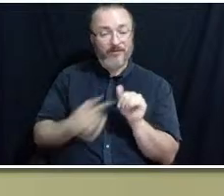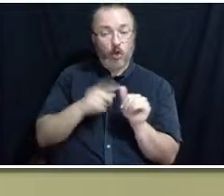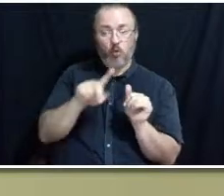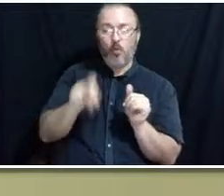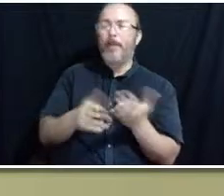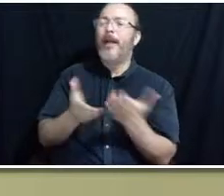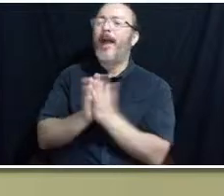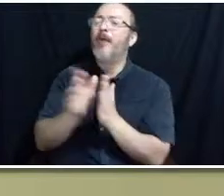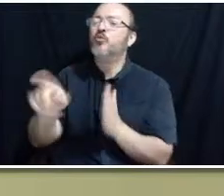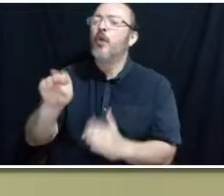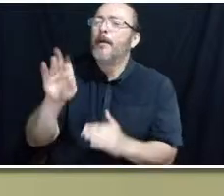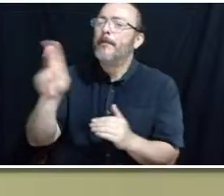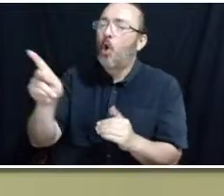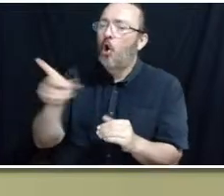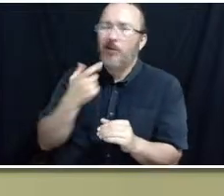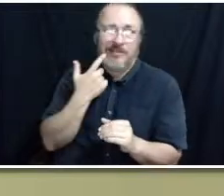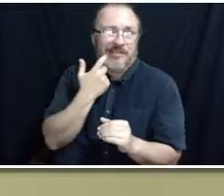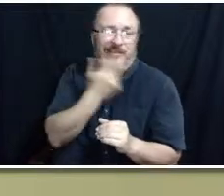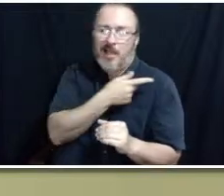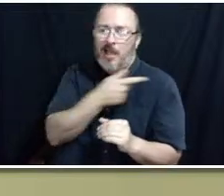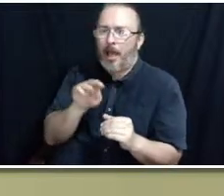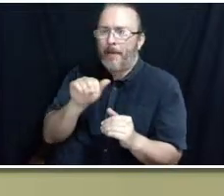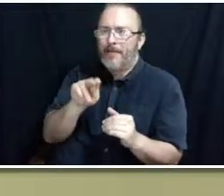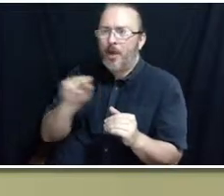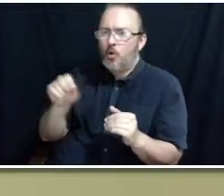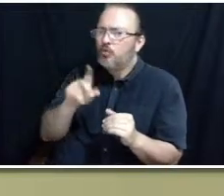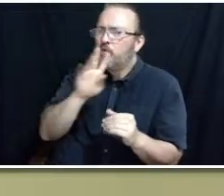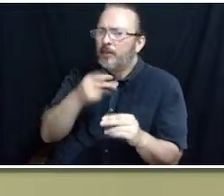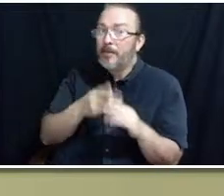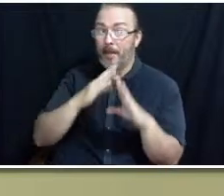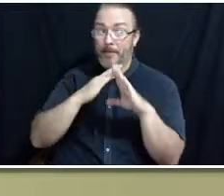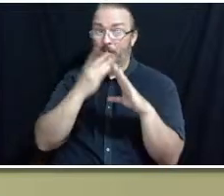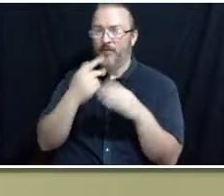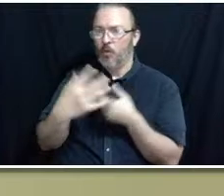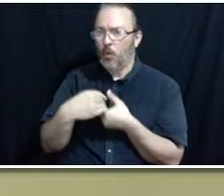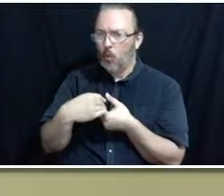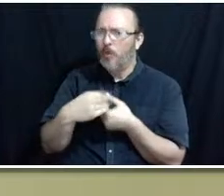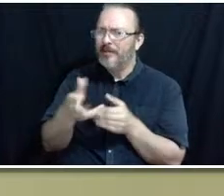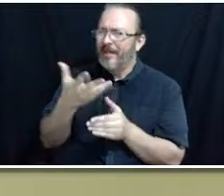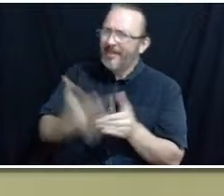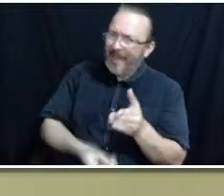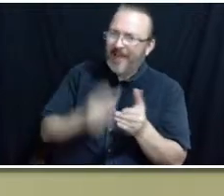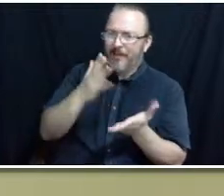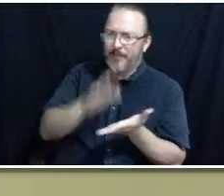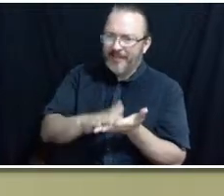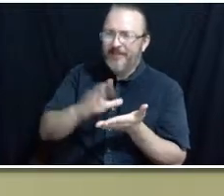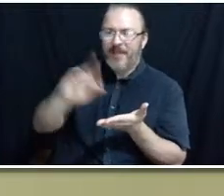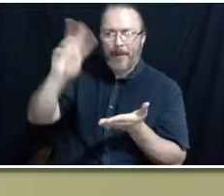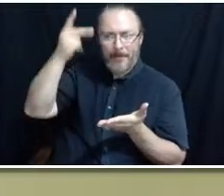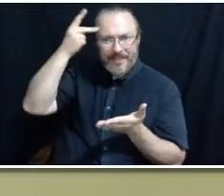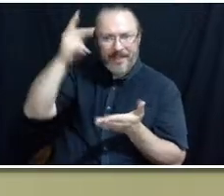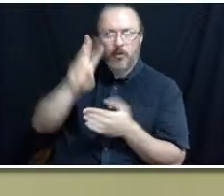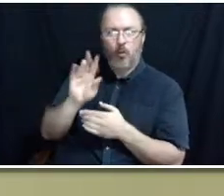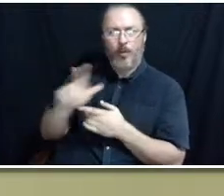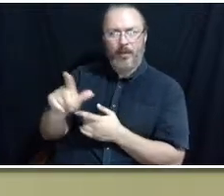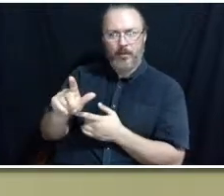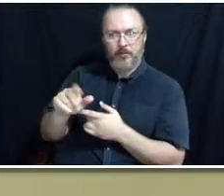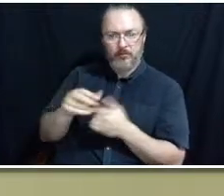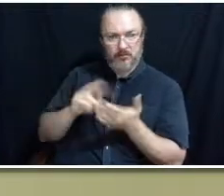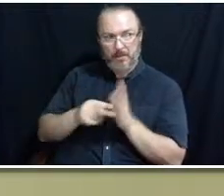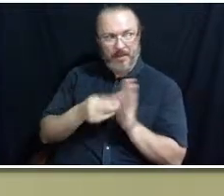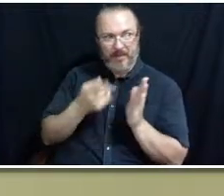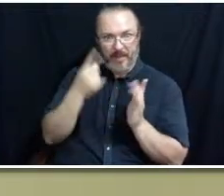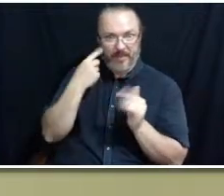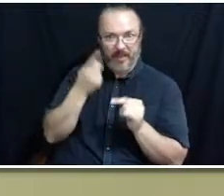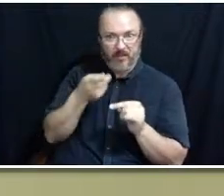vos réponses. Première question, Manos vient de nous dire qu'un obstacle clé pour l'inclusion de l'éducation, c'est l'absence de conviction et de volonté politique,